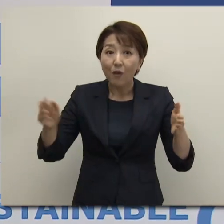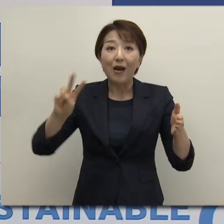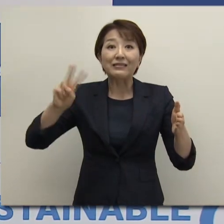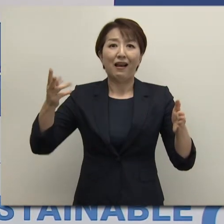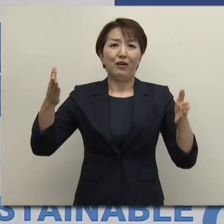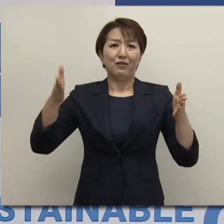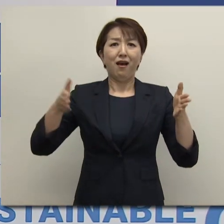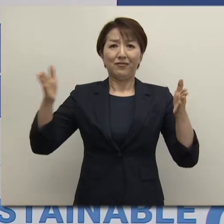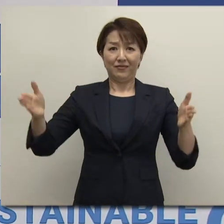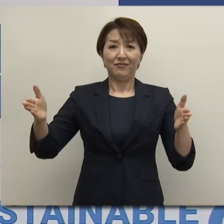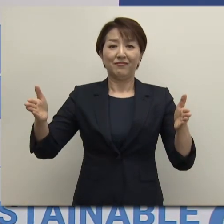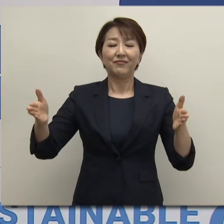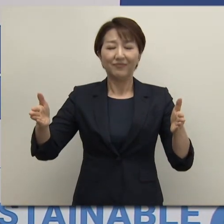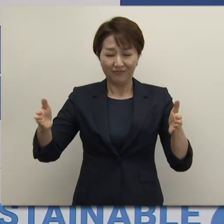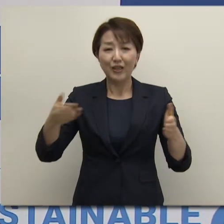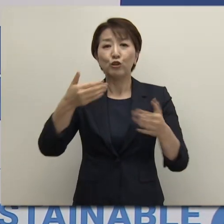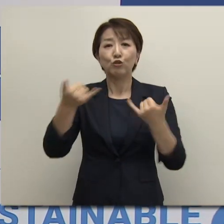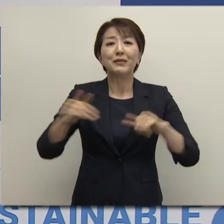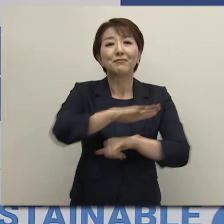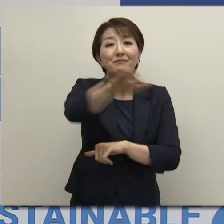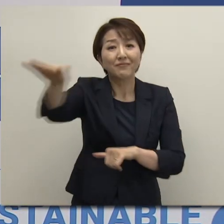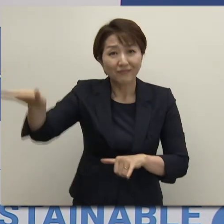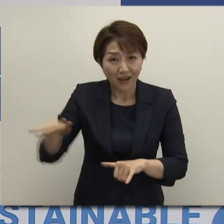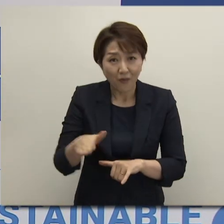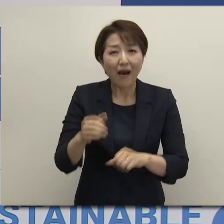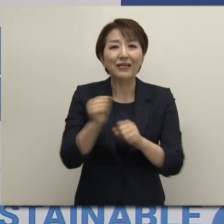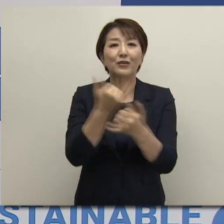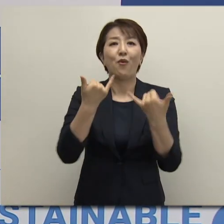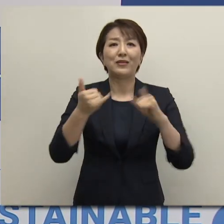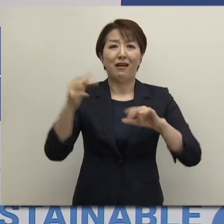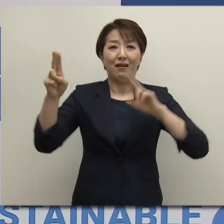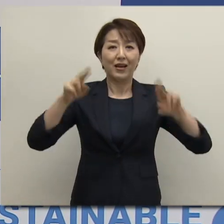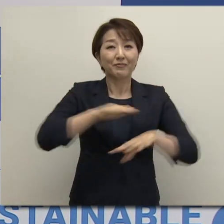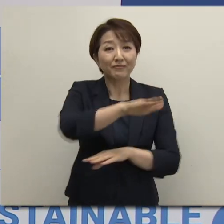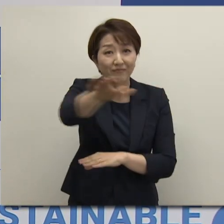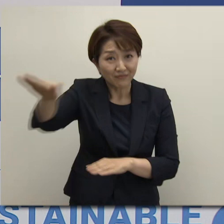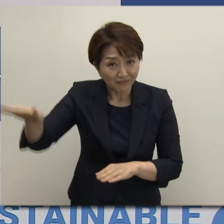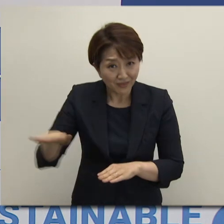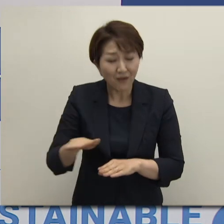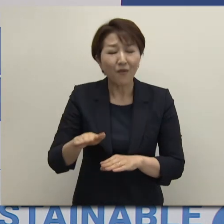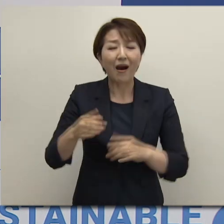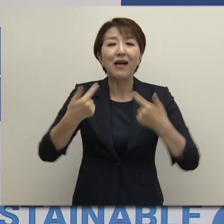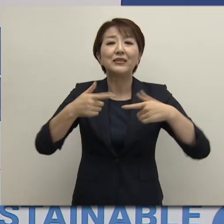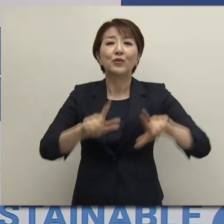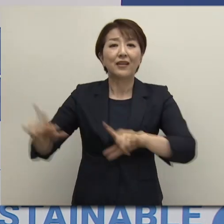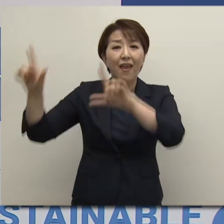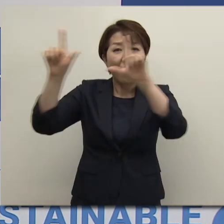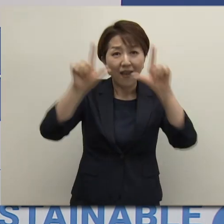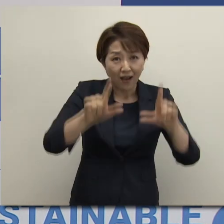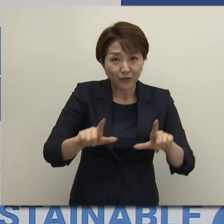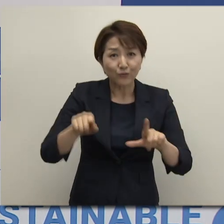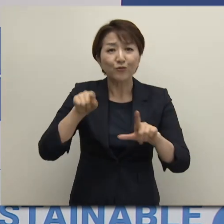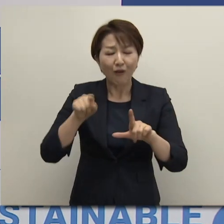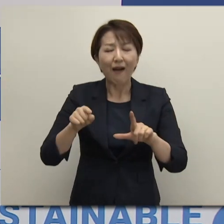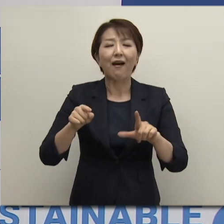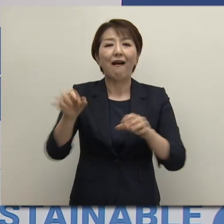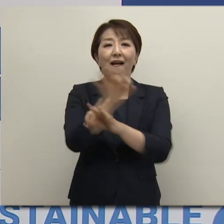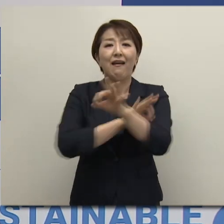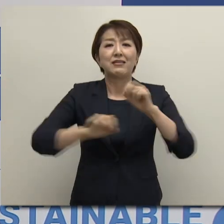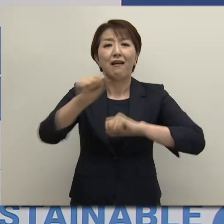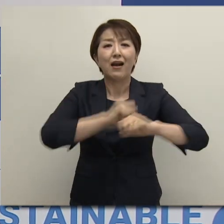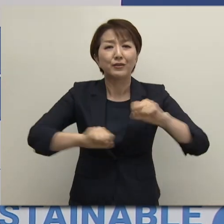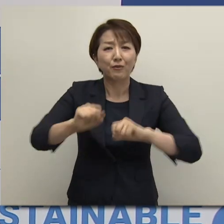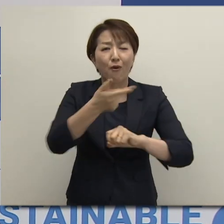にも及び区民の皆様そして事業者の皆様には日常生活や経済活動に